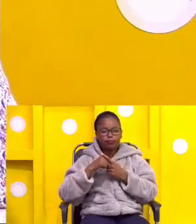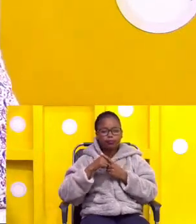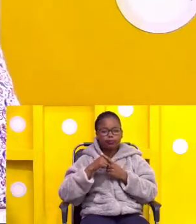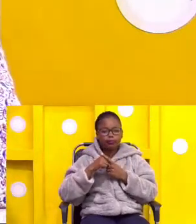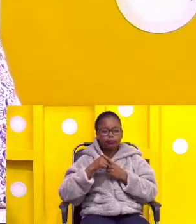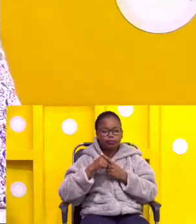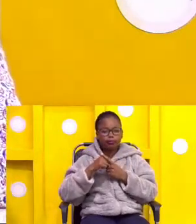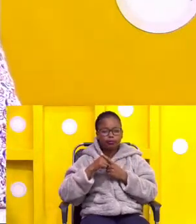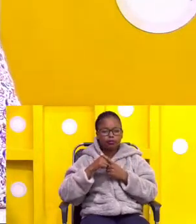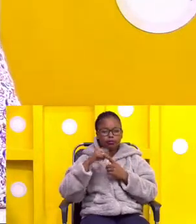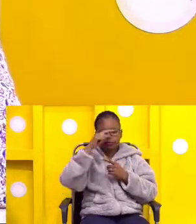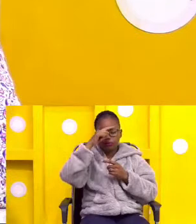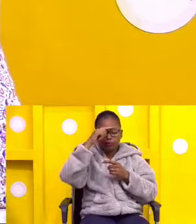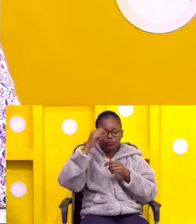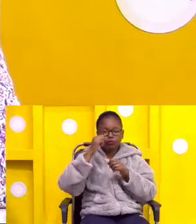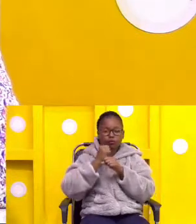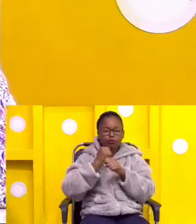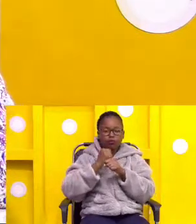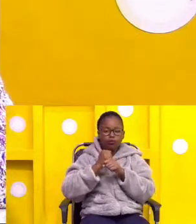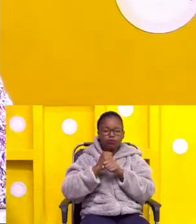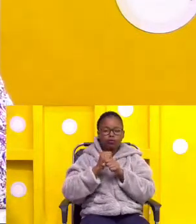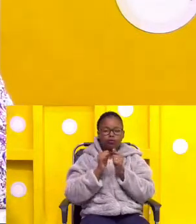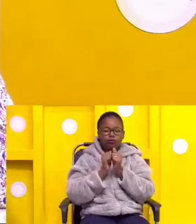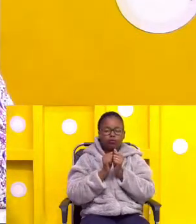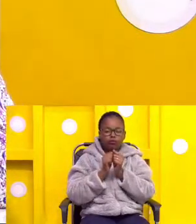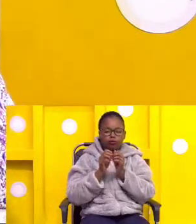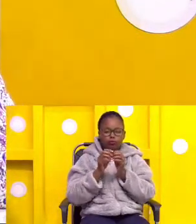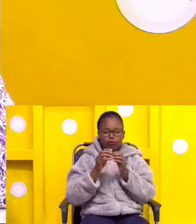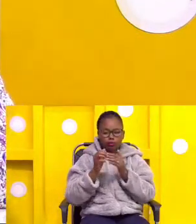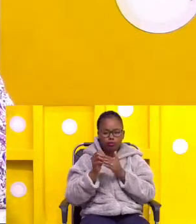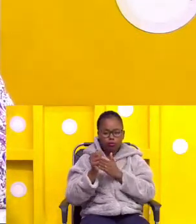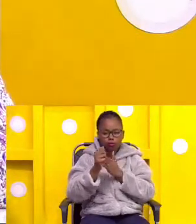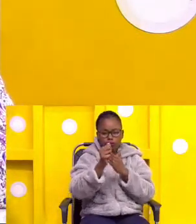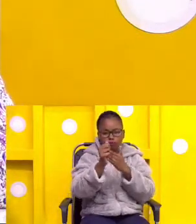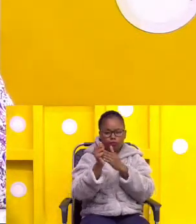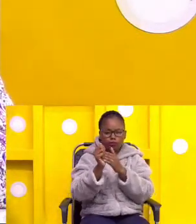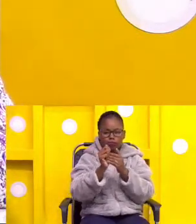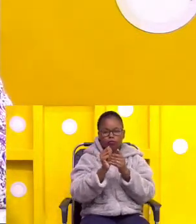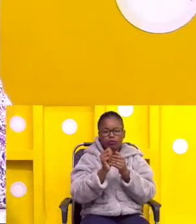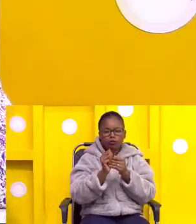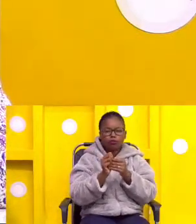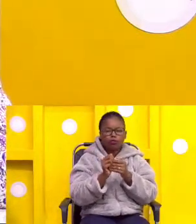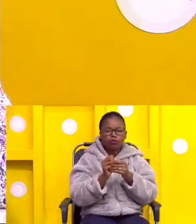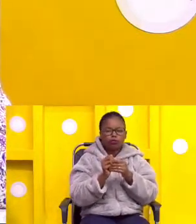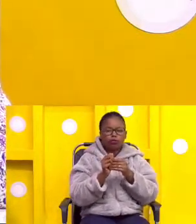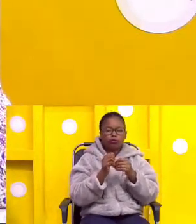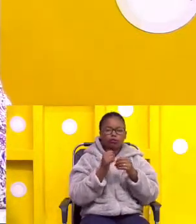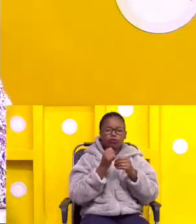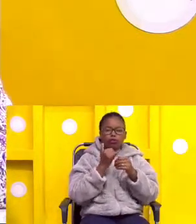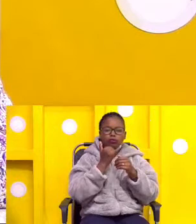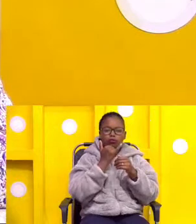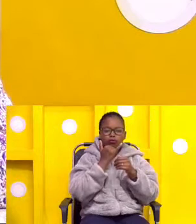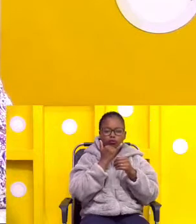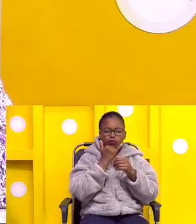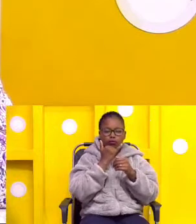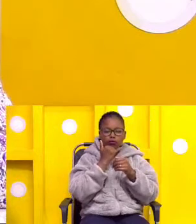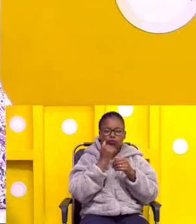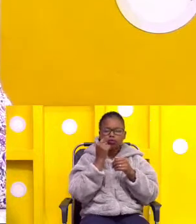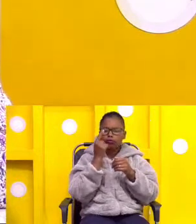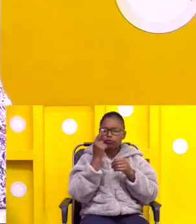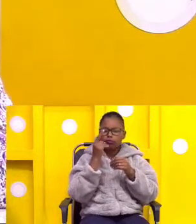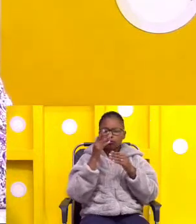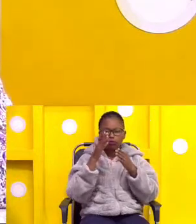Todo wadolea tu wali tewira. Tu wali tagawira na gore. Mwana no kimuduki mwekia didagu tosonora. Hali adu dhate kari. Negushe no kimuduki mwekia